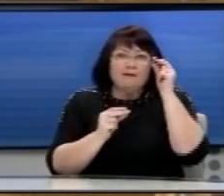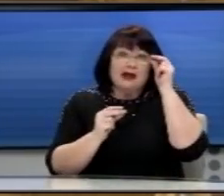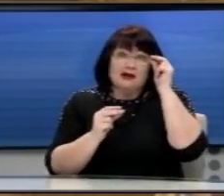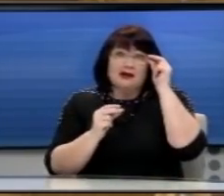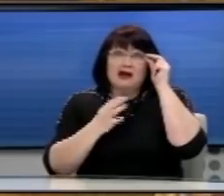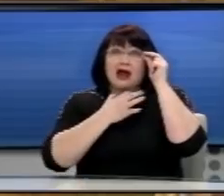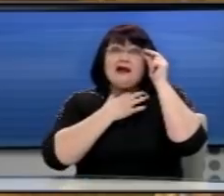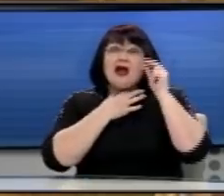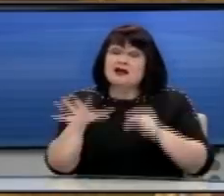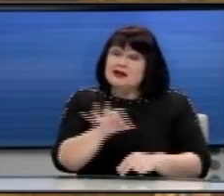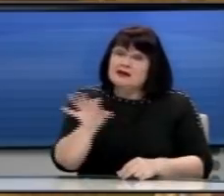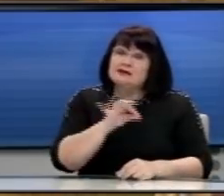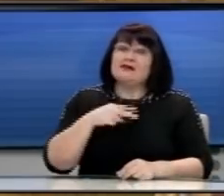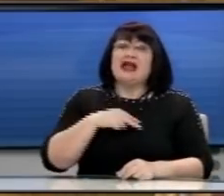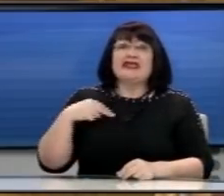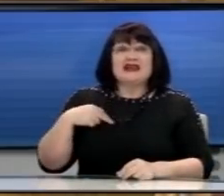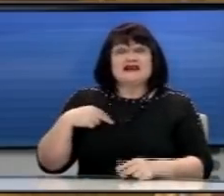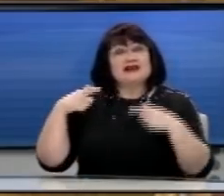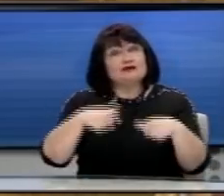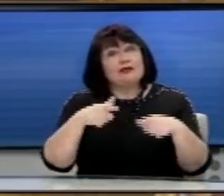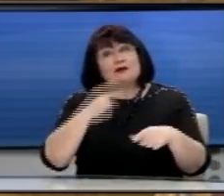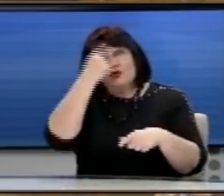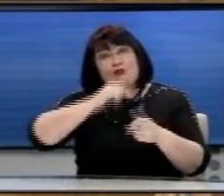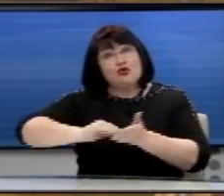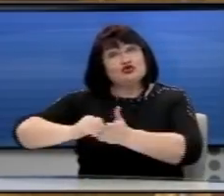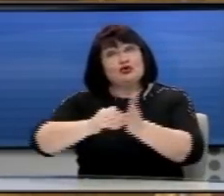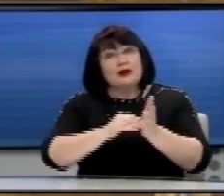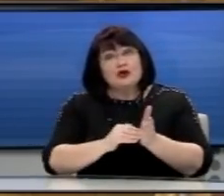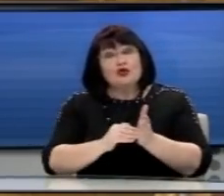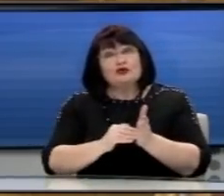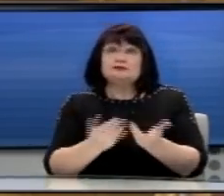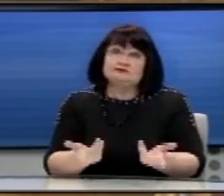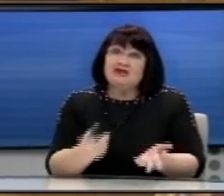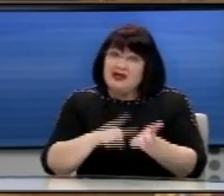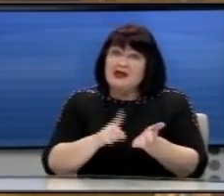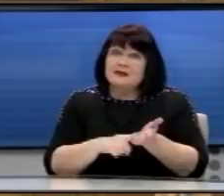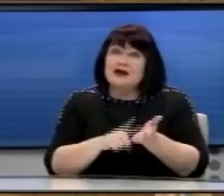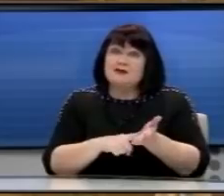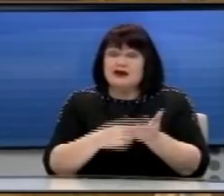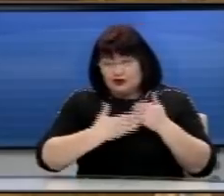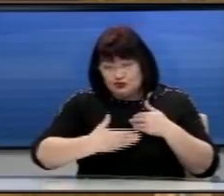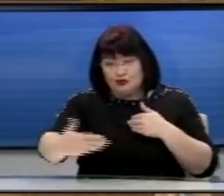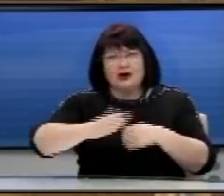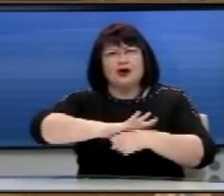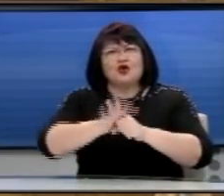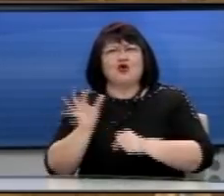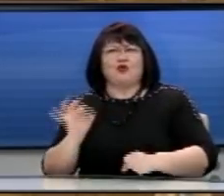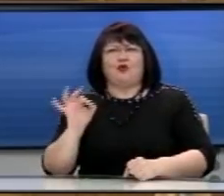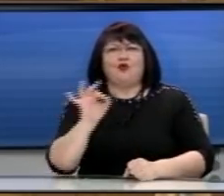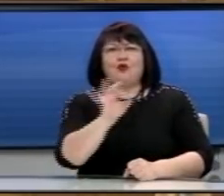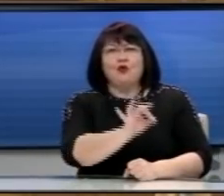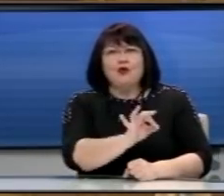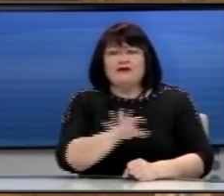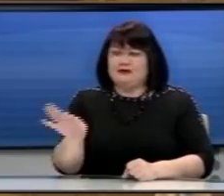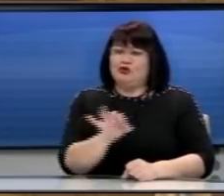ανάγκη να προσλάβετε καθηγητές και λοιπό βοηθητικό προσωπικό, αντί να γίνονται σε περίοδο πανδημίας